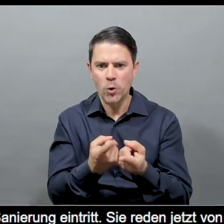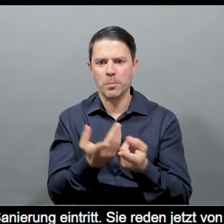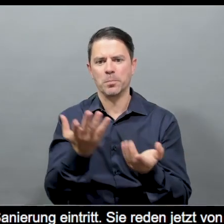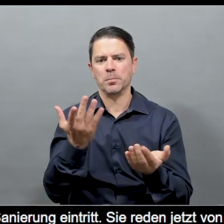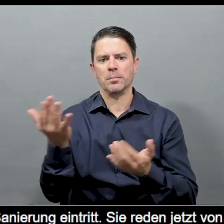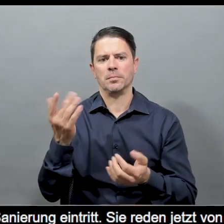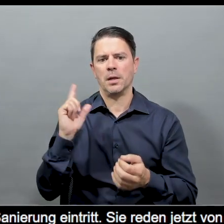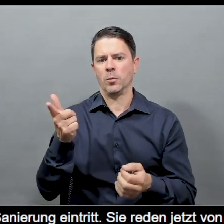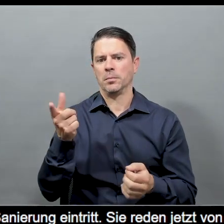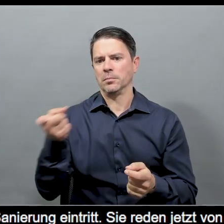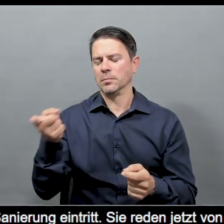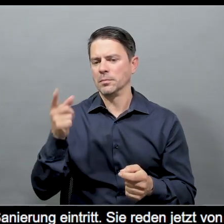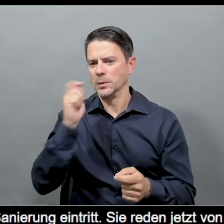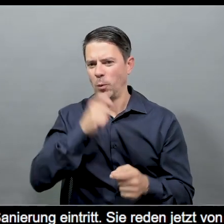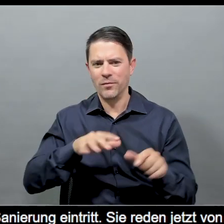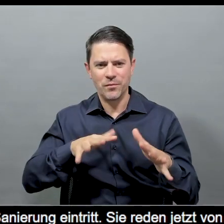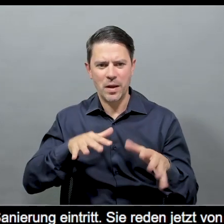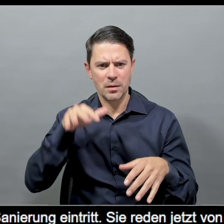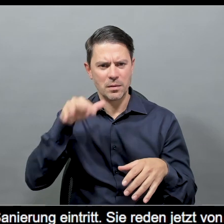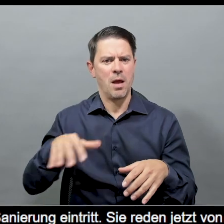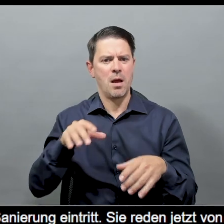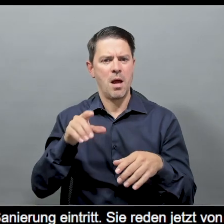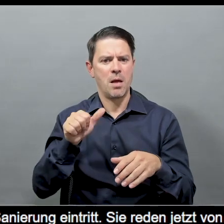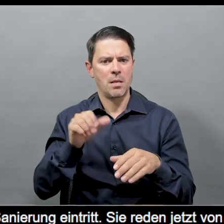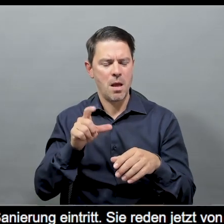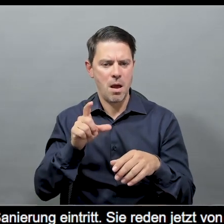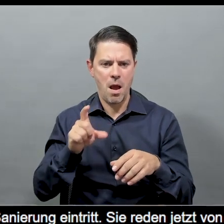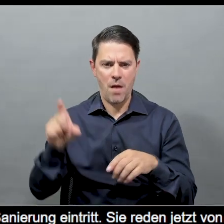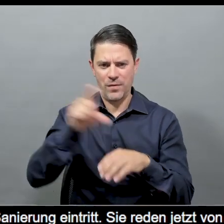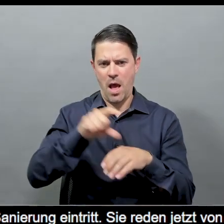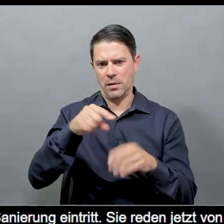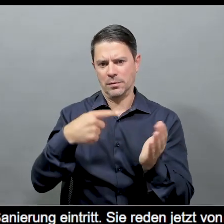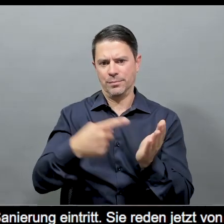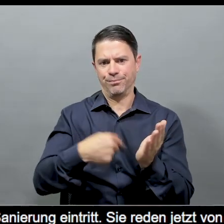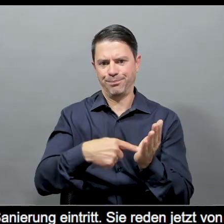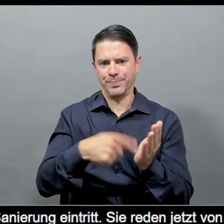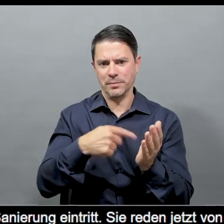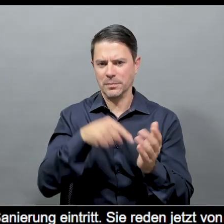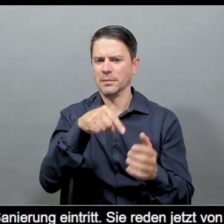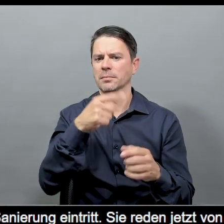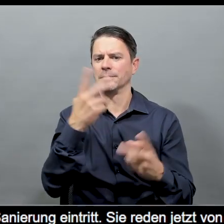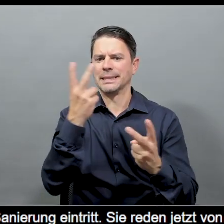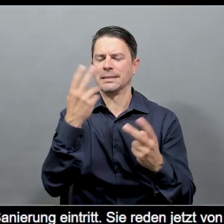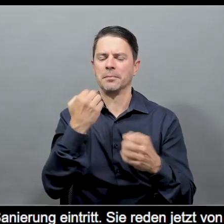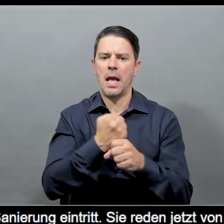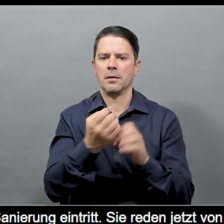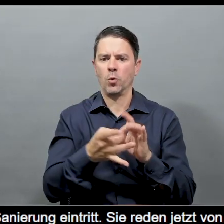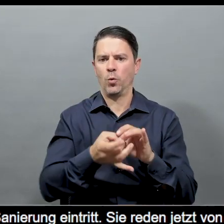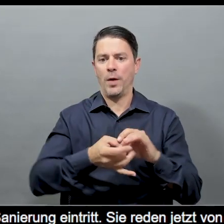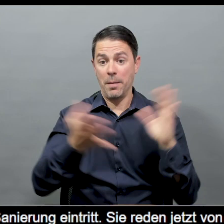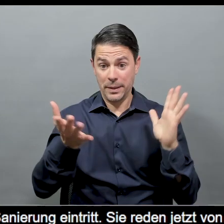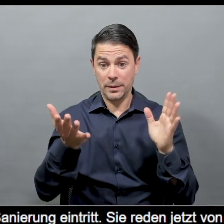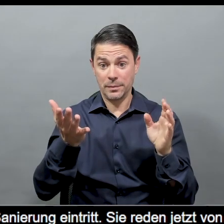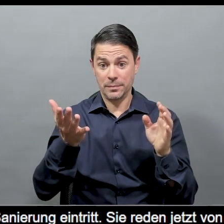Sanierung durchzuführen. Wir gehen jetzt einen anderen Weg und der Weg heißt eben, dass wir anstreben, dass der Freistaat Bayern dort selbst